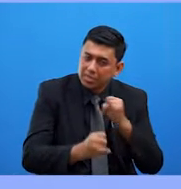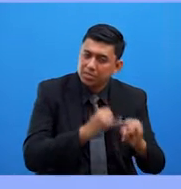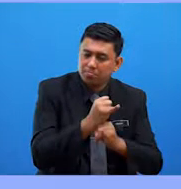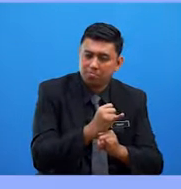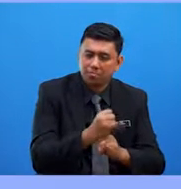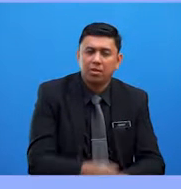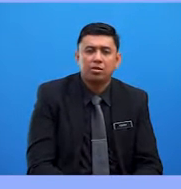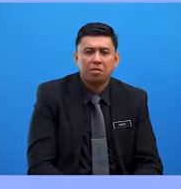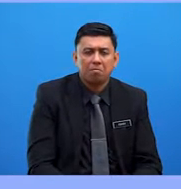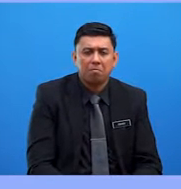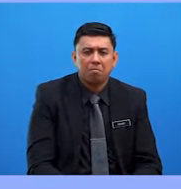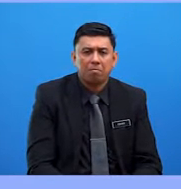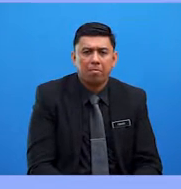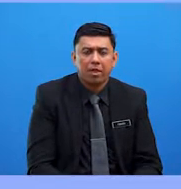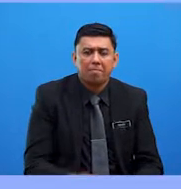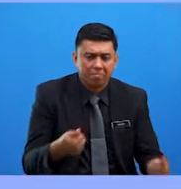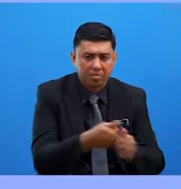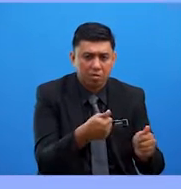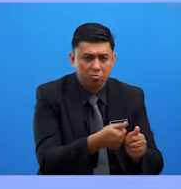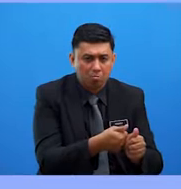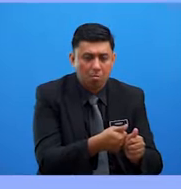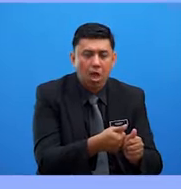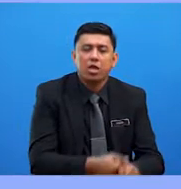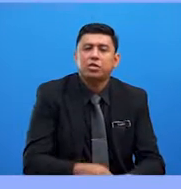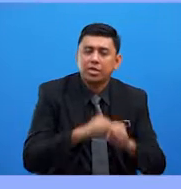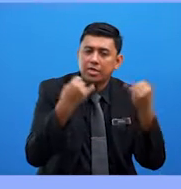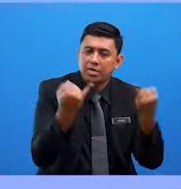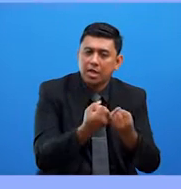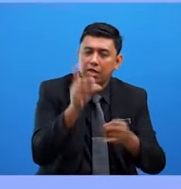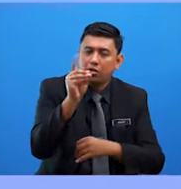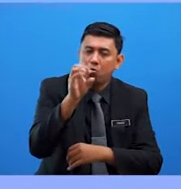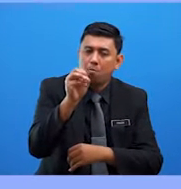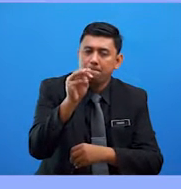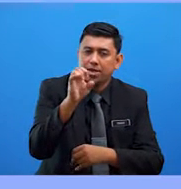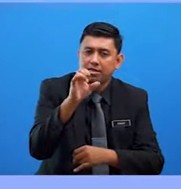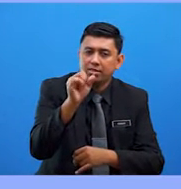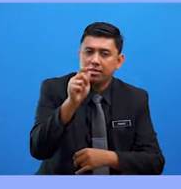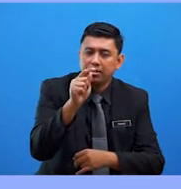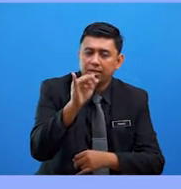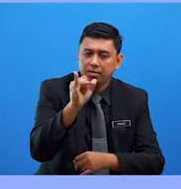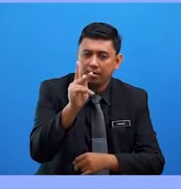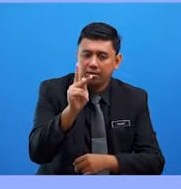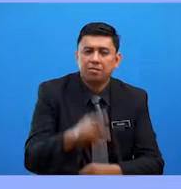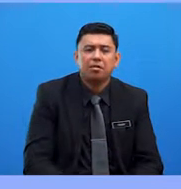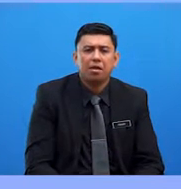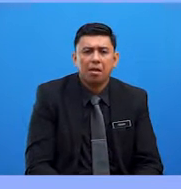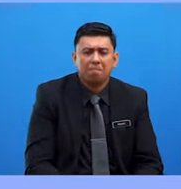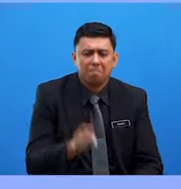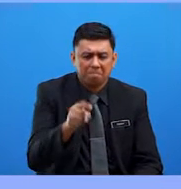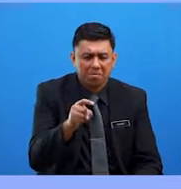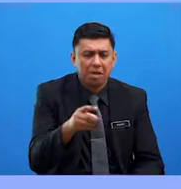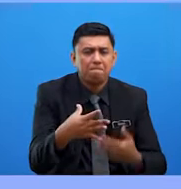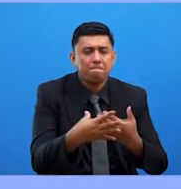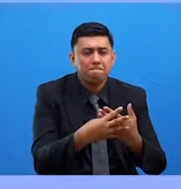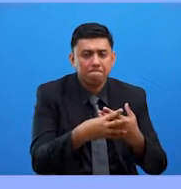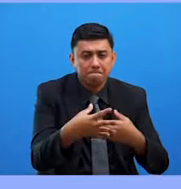antarabangsa, penceburan syarikat domestik dalam pasaran antarabangsa memerlukan kepakaran